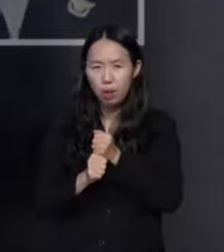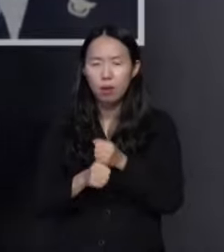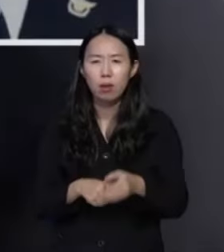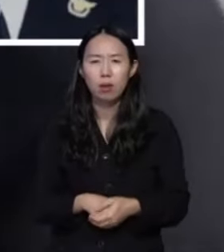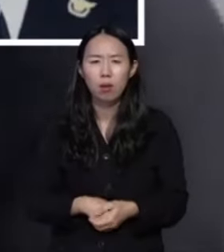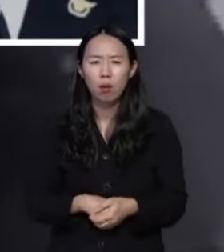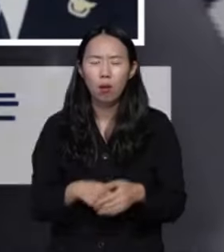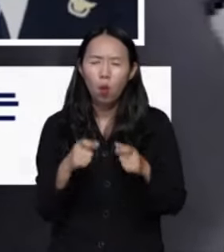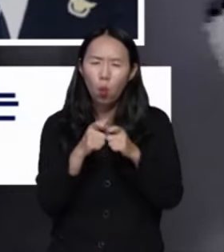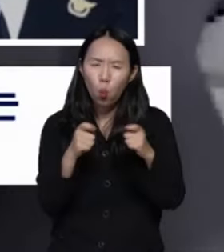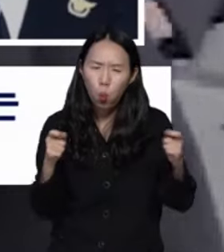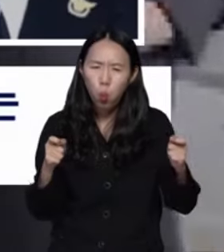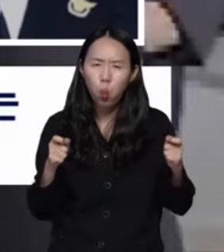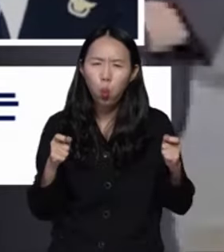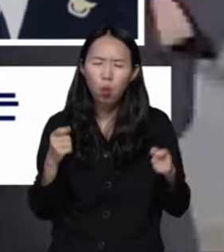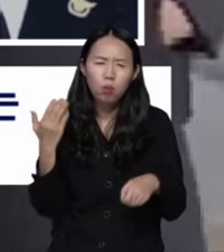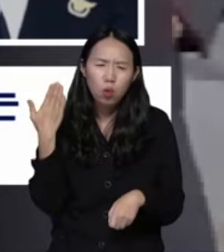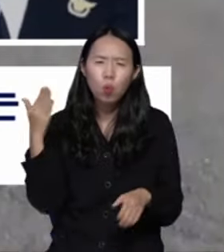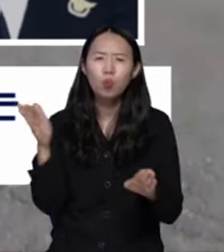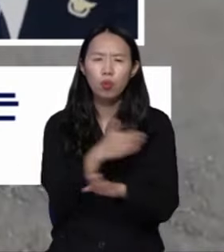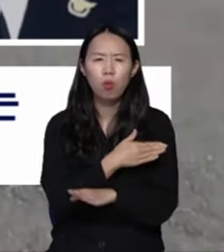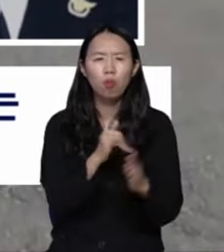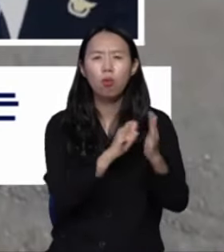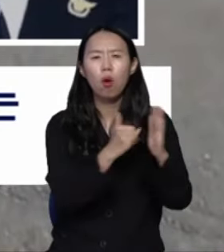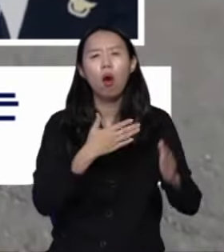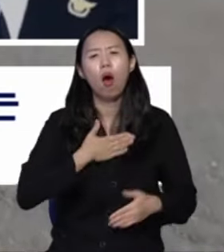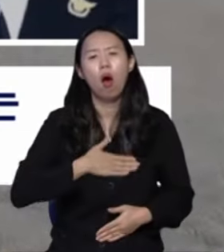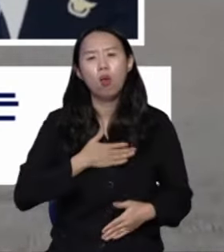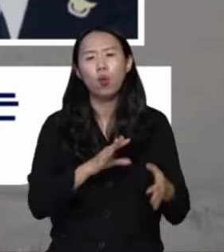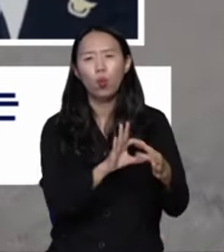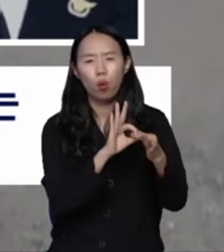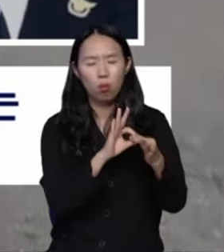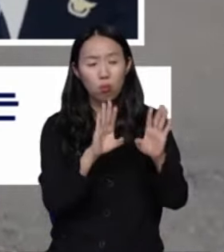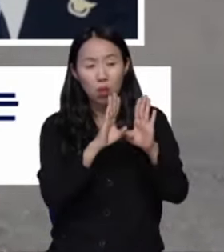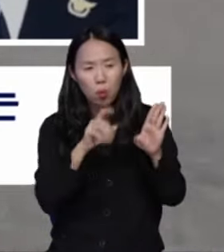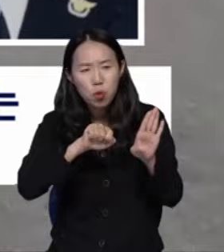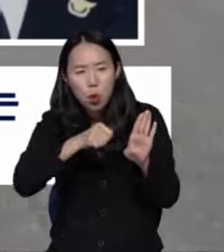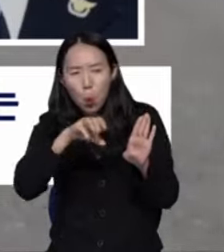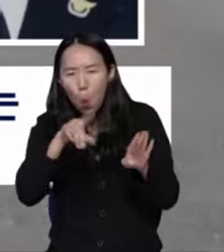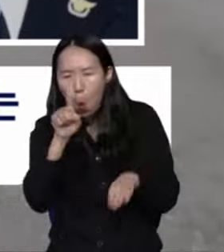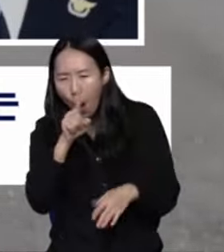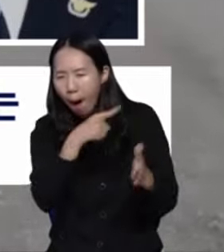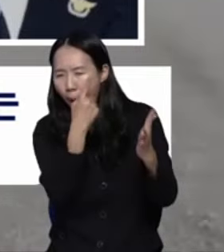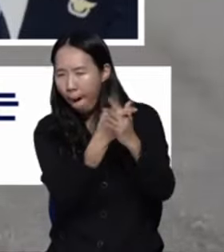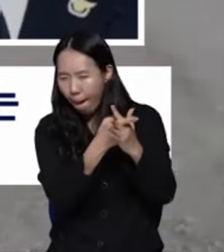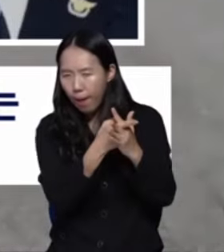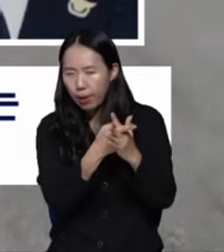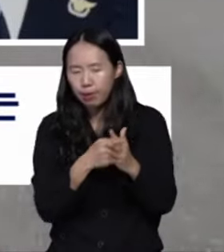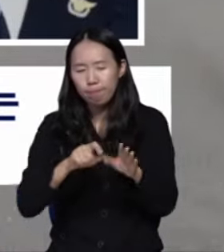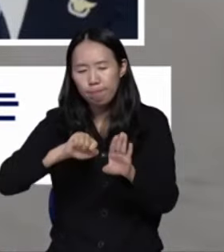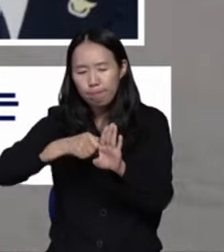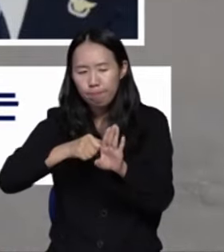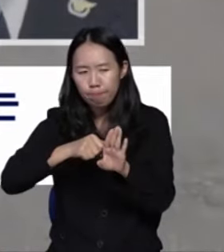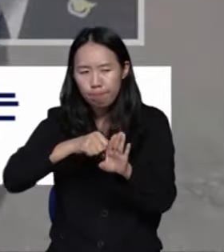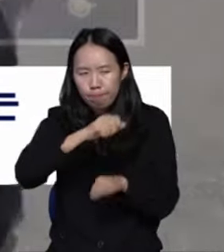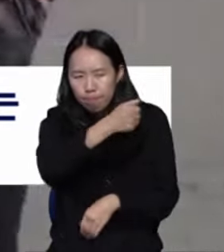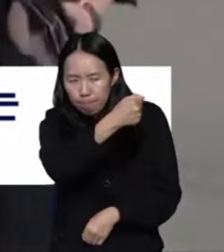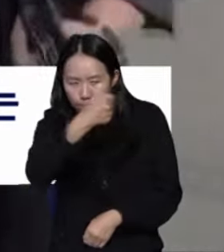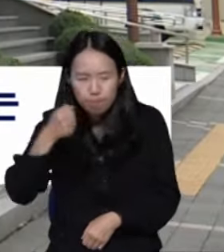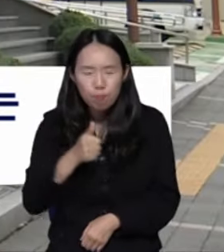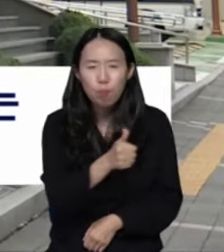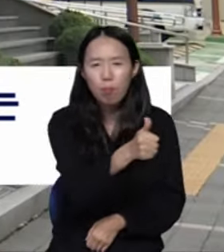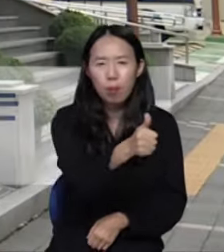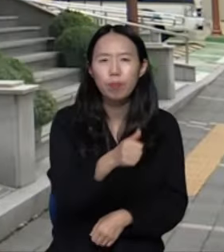올해 전부터 가족끼리 알고 지내던 사이였습니다 어 열쇠도 있는 곳을 위치를 알았고 혼인이 열쇠를 끌고